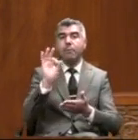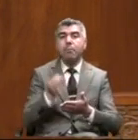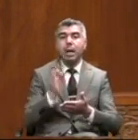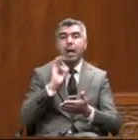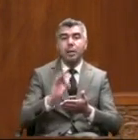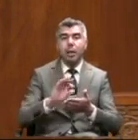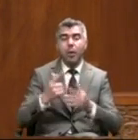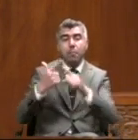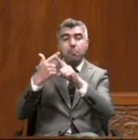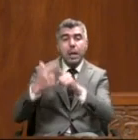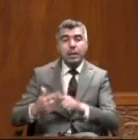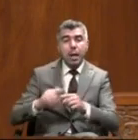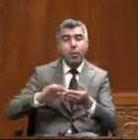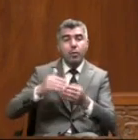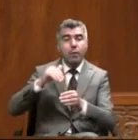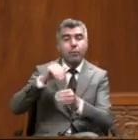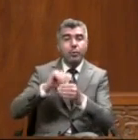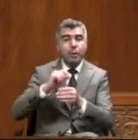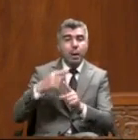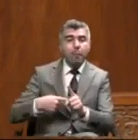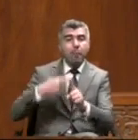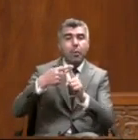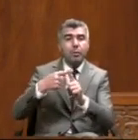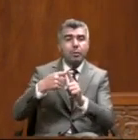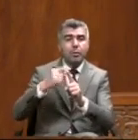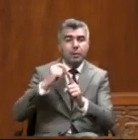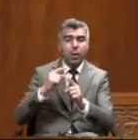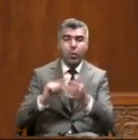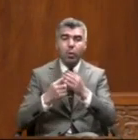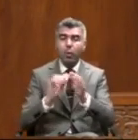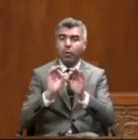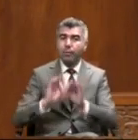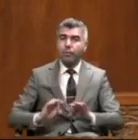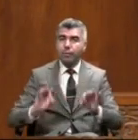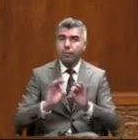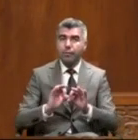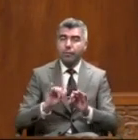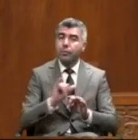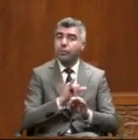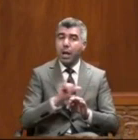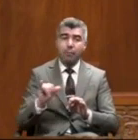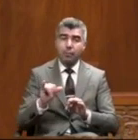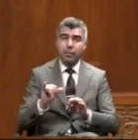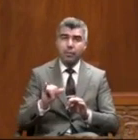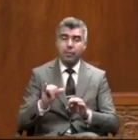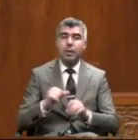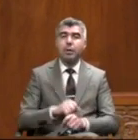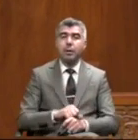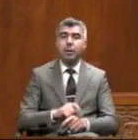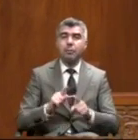الداخلي الخام للحد من الارتفاعات الخاصه بالكهرباء لم يكن ممكنا لولا